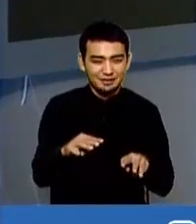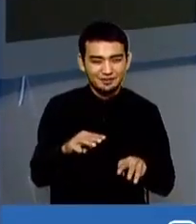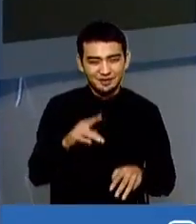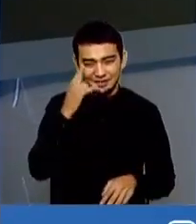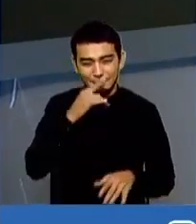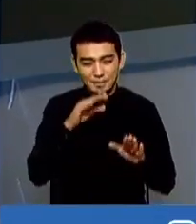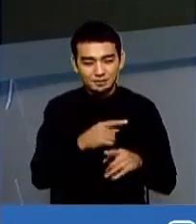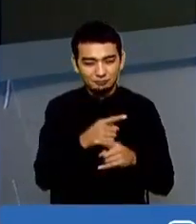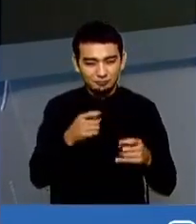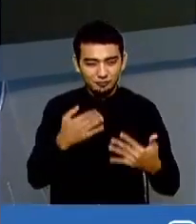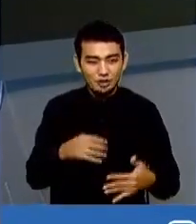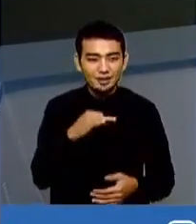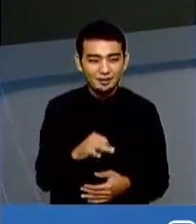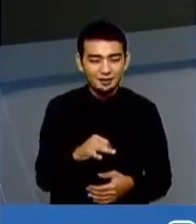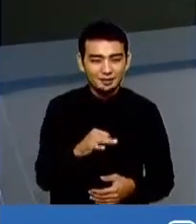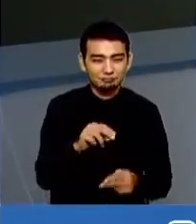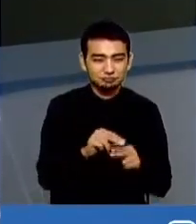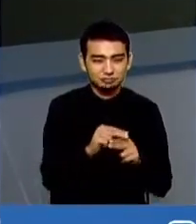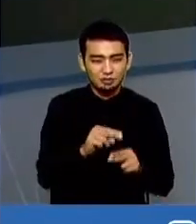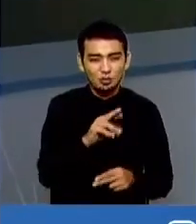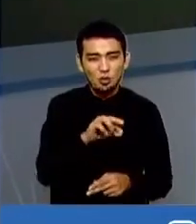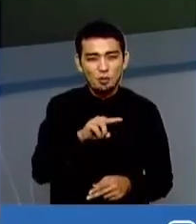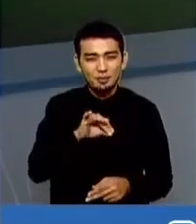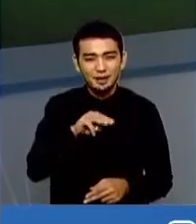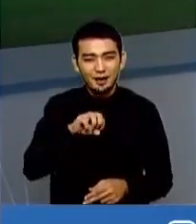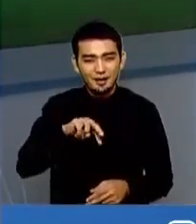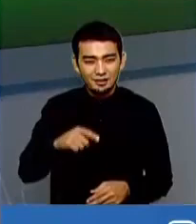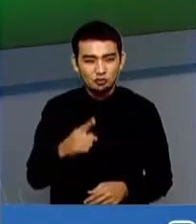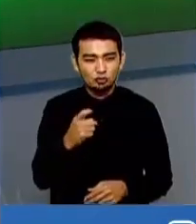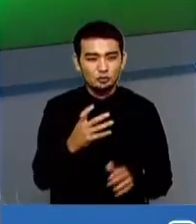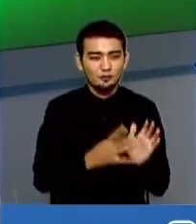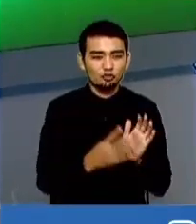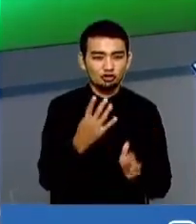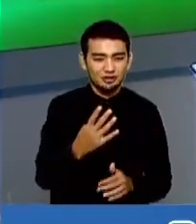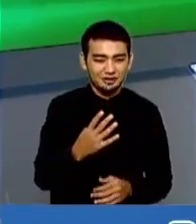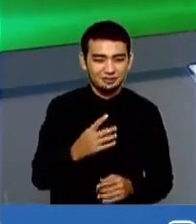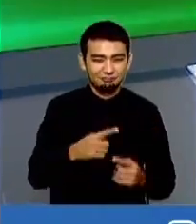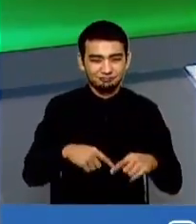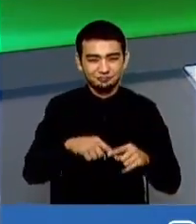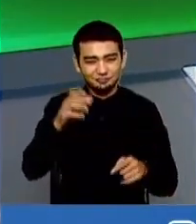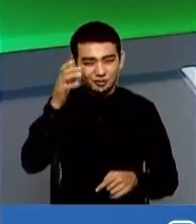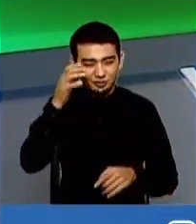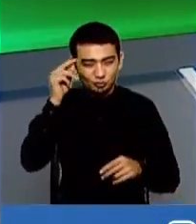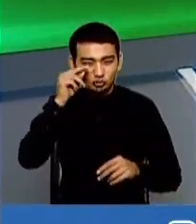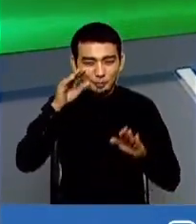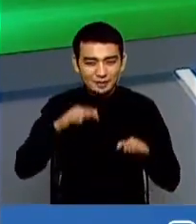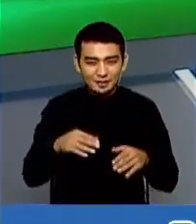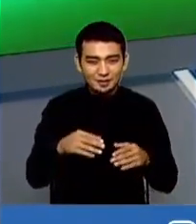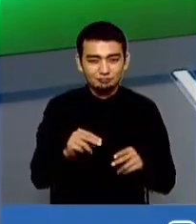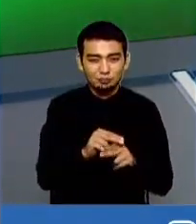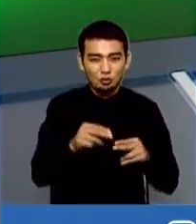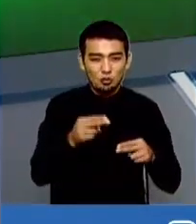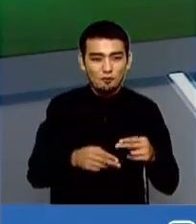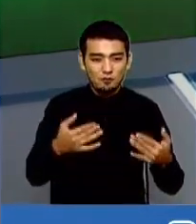Казахстана также завершился капитальный ремонт в 194 организациях образования по поручению